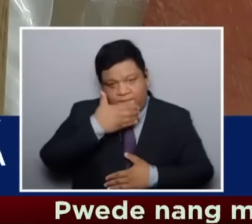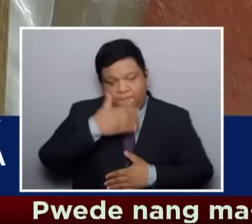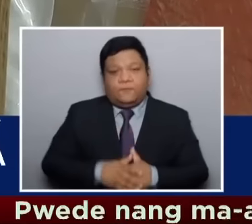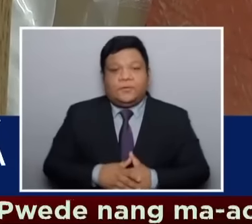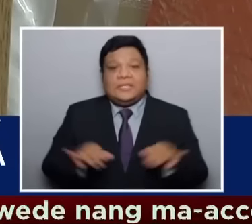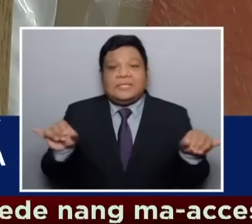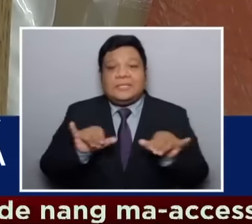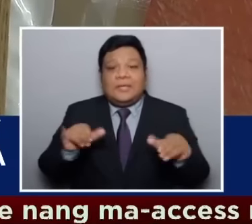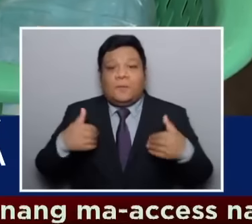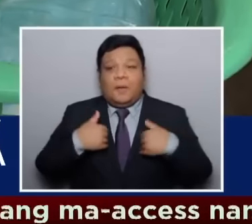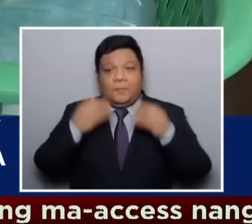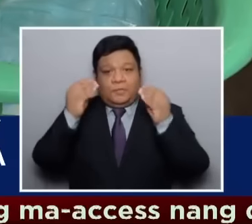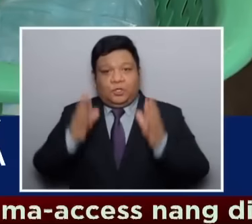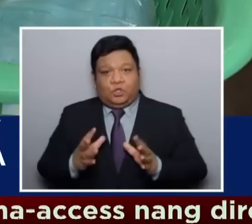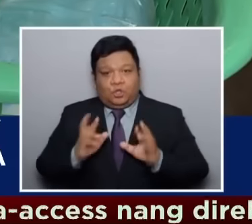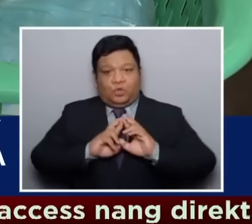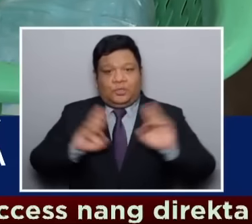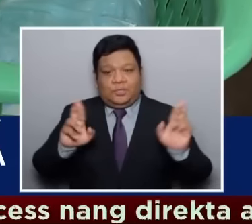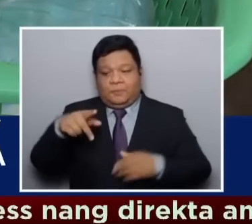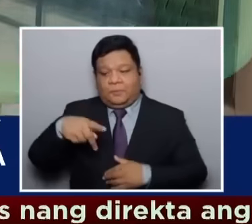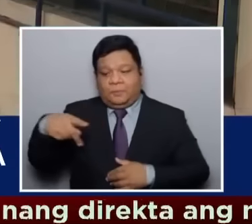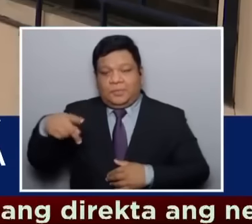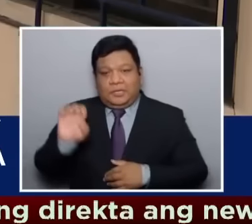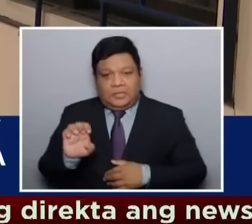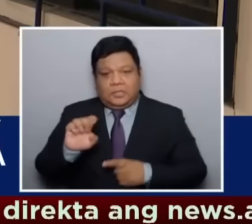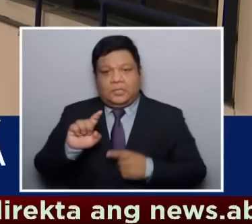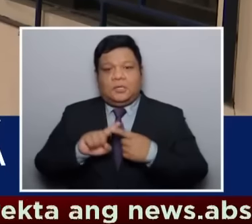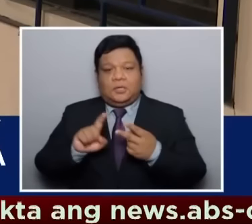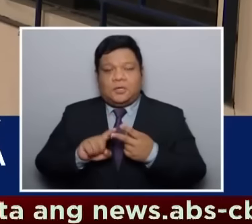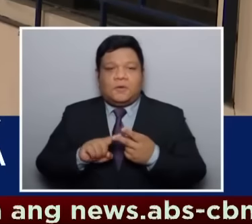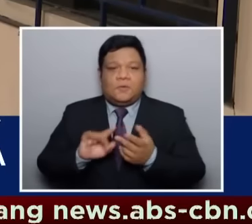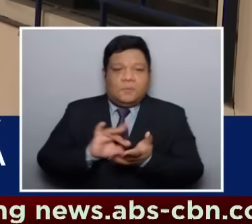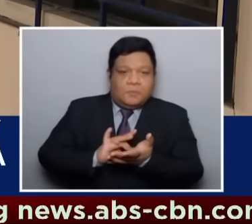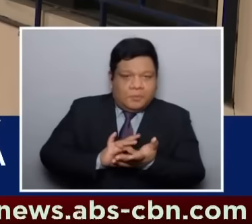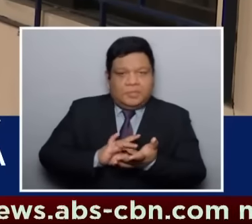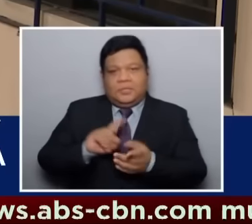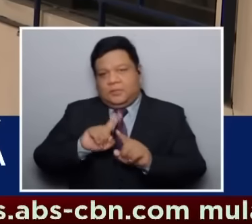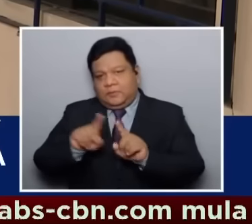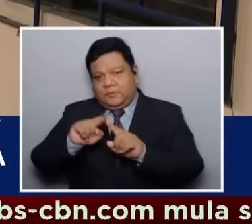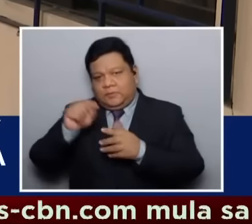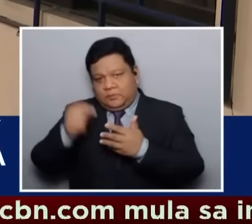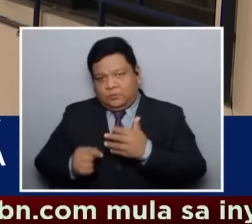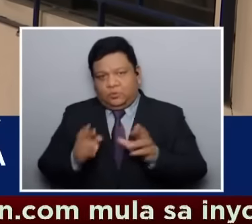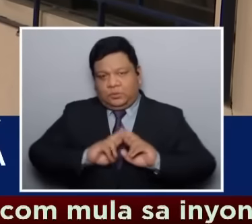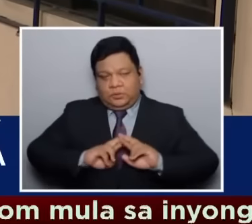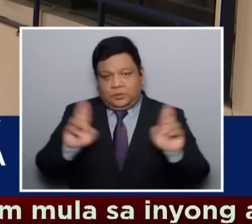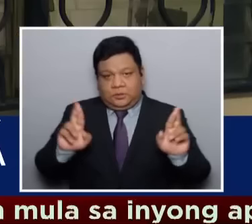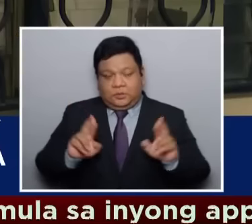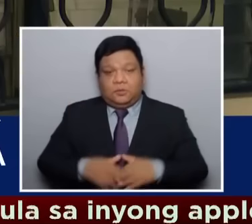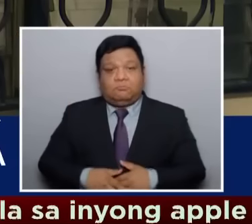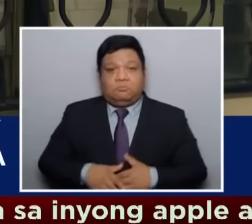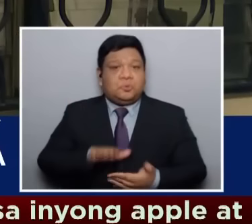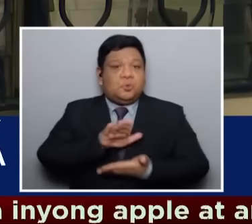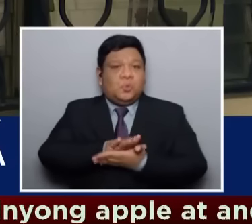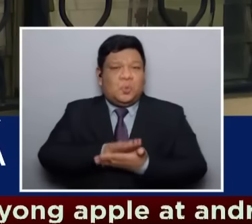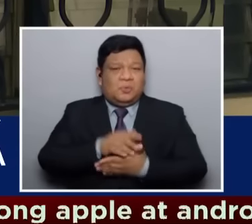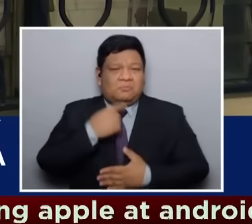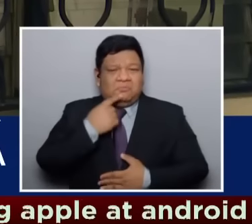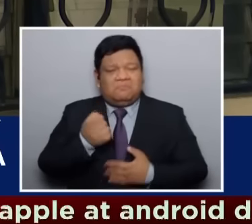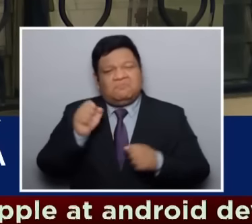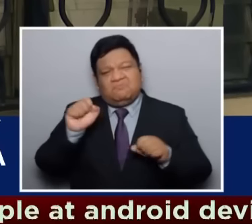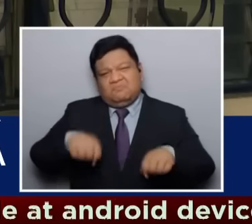para sa teacher at medical at first aid kit. Aminado ang paaralan, na magiging hamon ng physical distancing kung